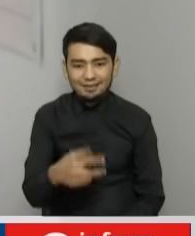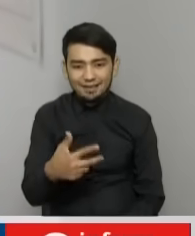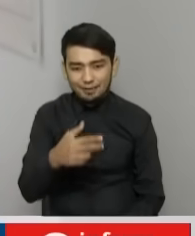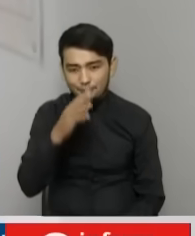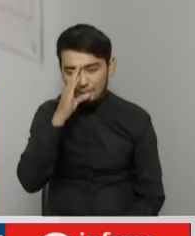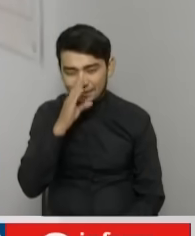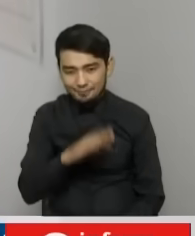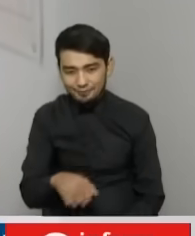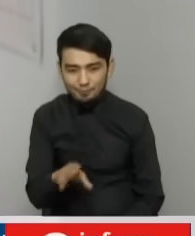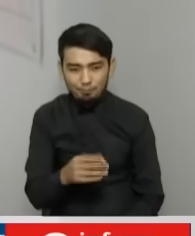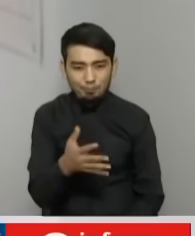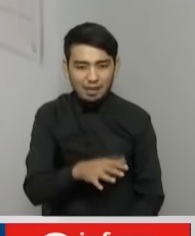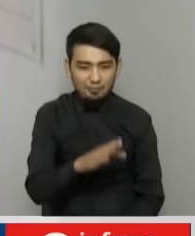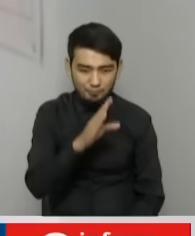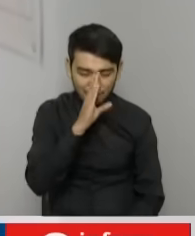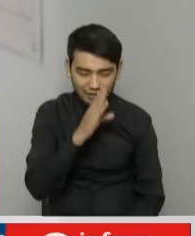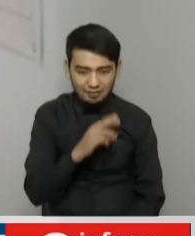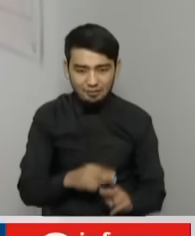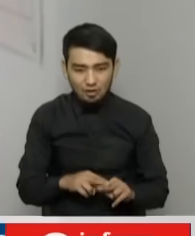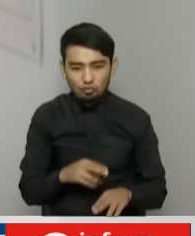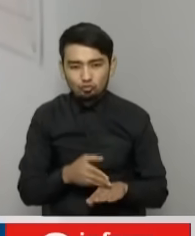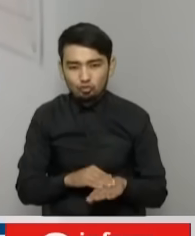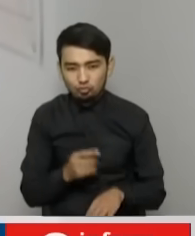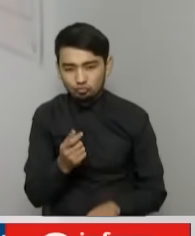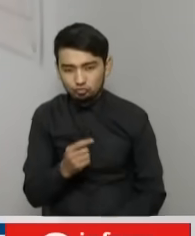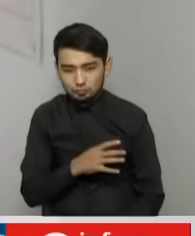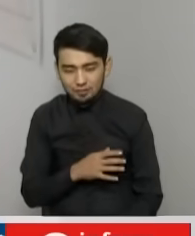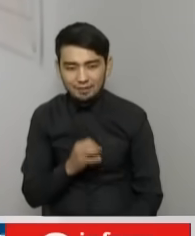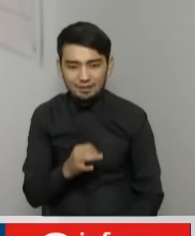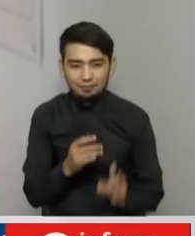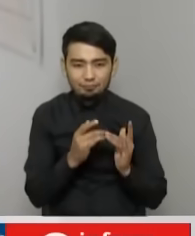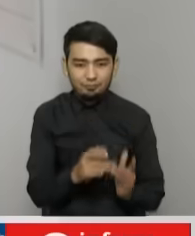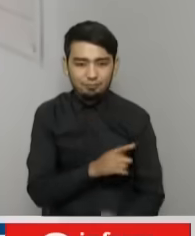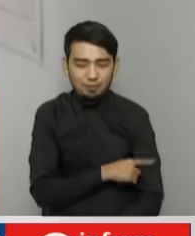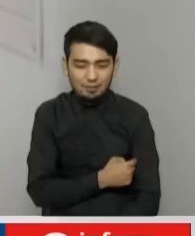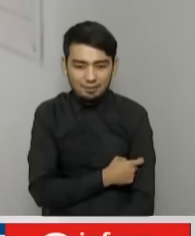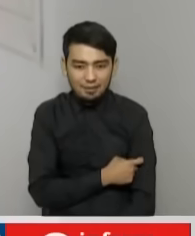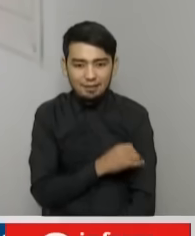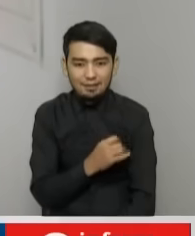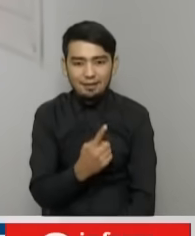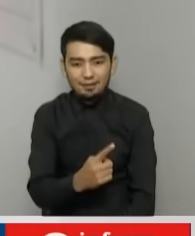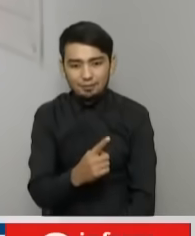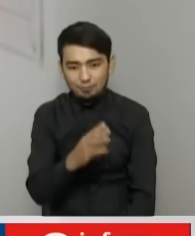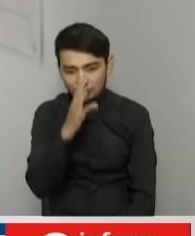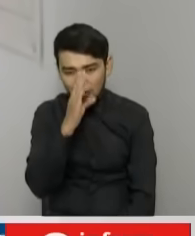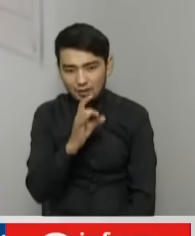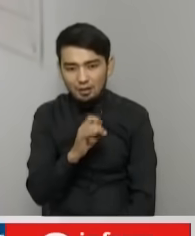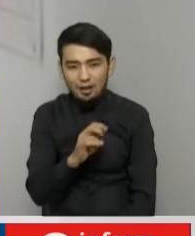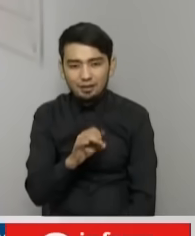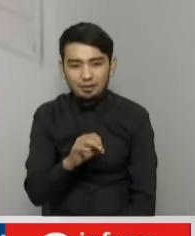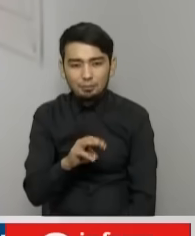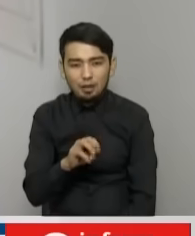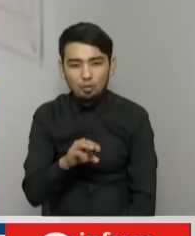баласы жағдайларының ауырлығына байланысты бөлімшеге жатқызылды. Бір бала реаниматолог